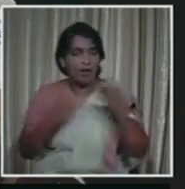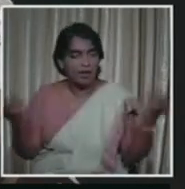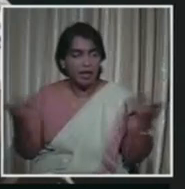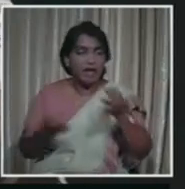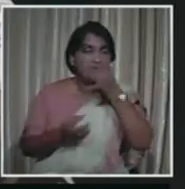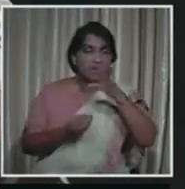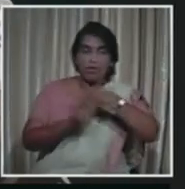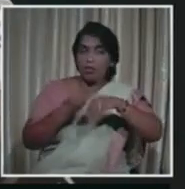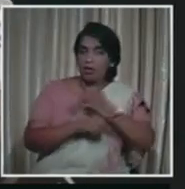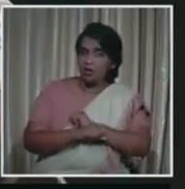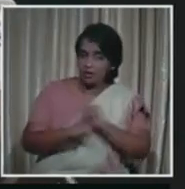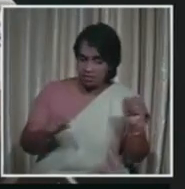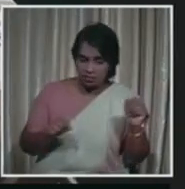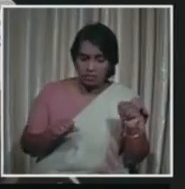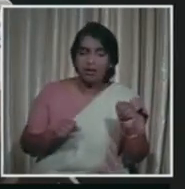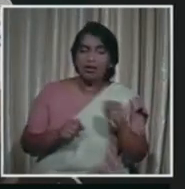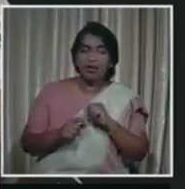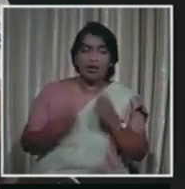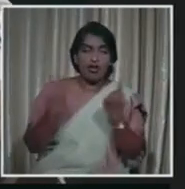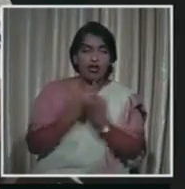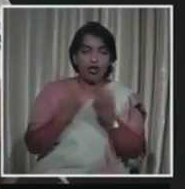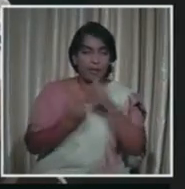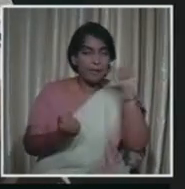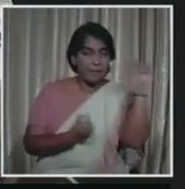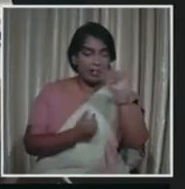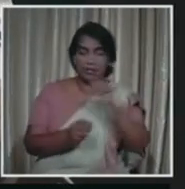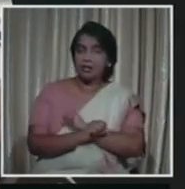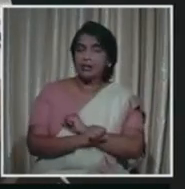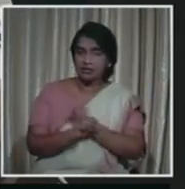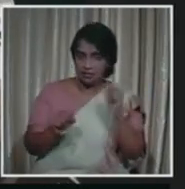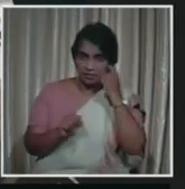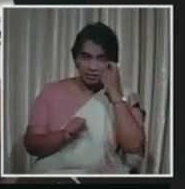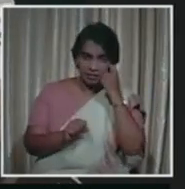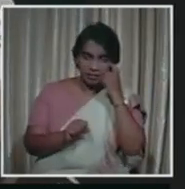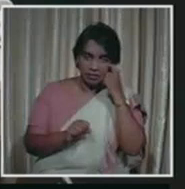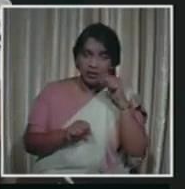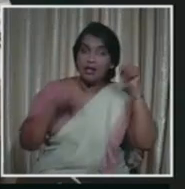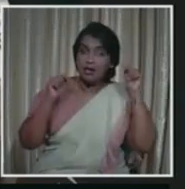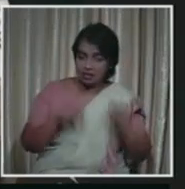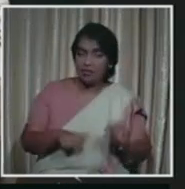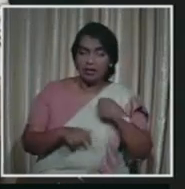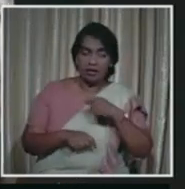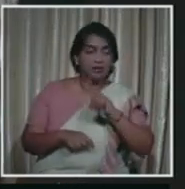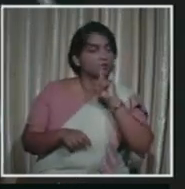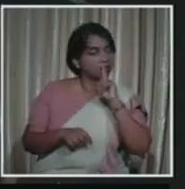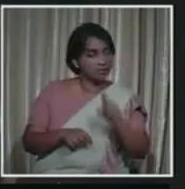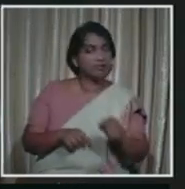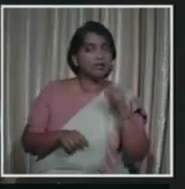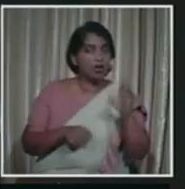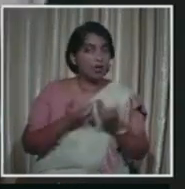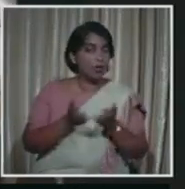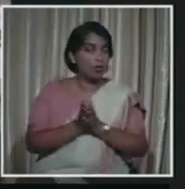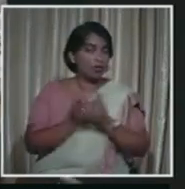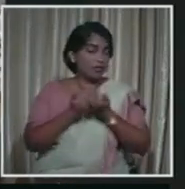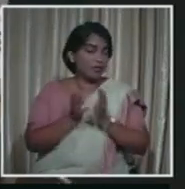රසායන ද්‍රව්‍ය ටික නැති කරා වල්නාසන රුමිනාසන නැති කරා දැන් සභාව ගන්නවා එකක් මම කියන්න කැමතියි මේ තම තමන්ට